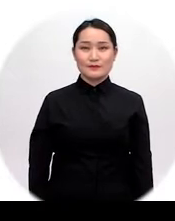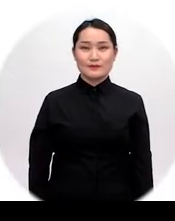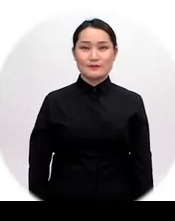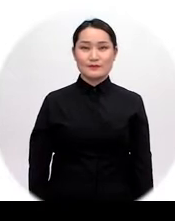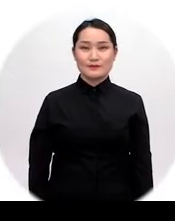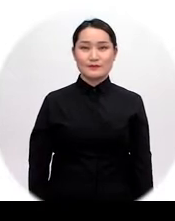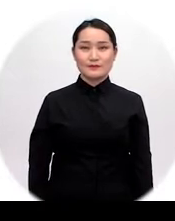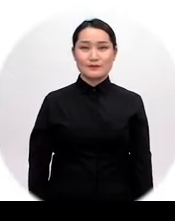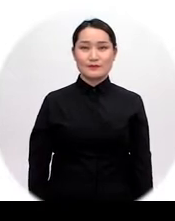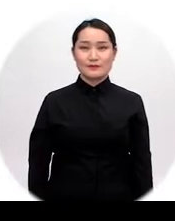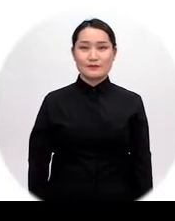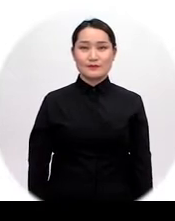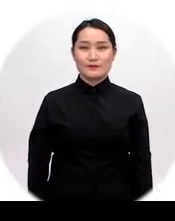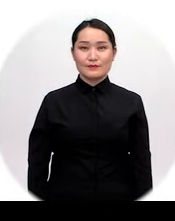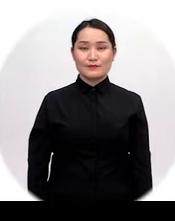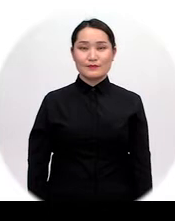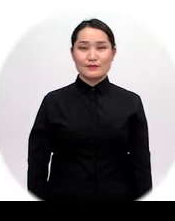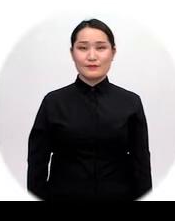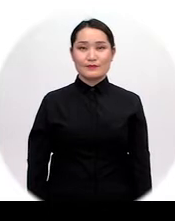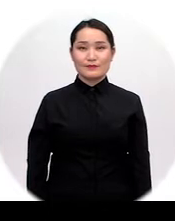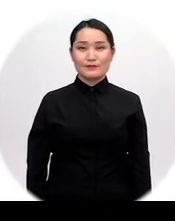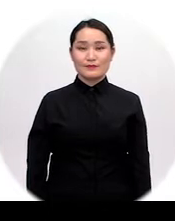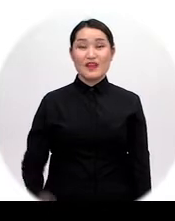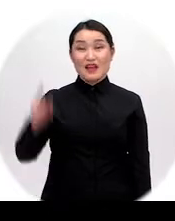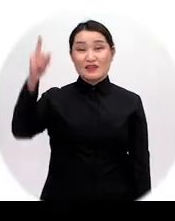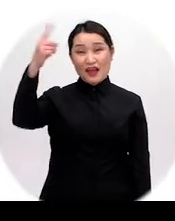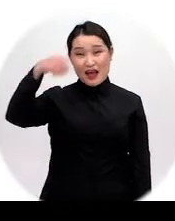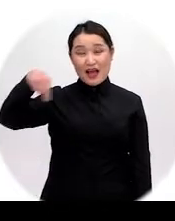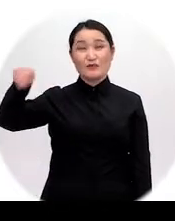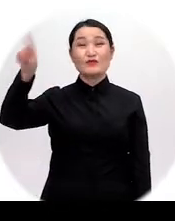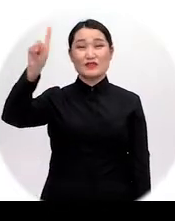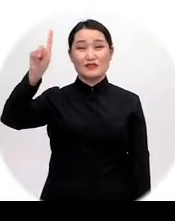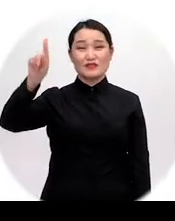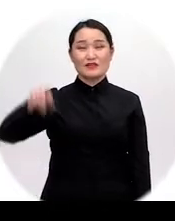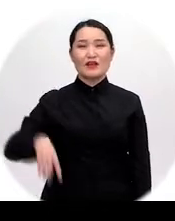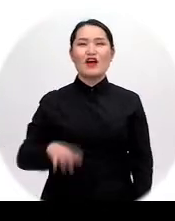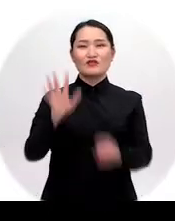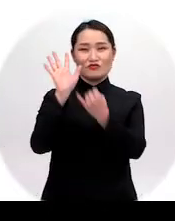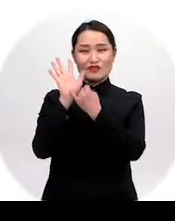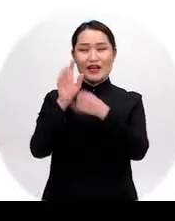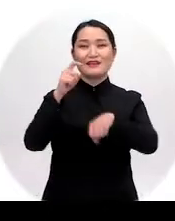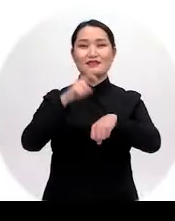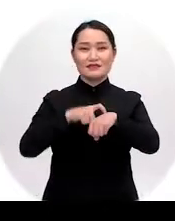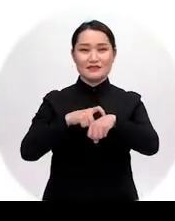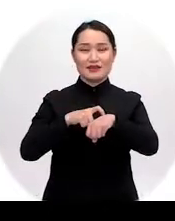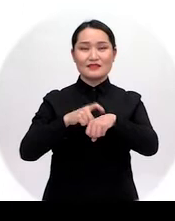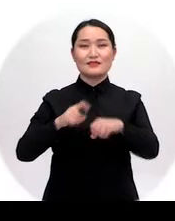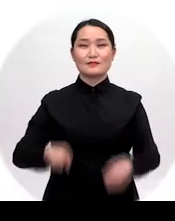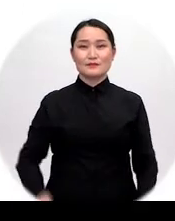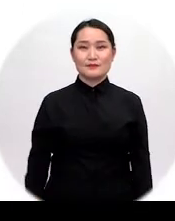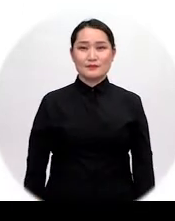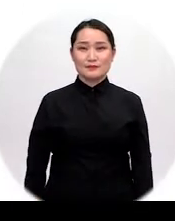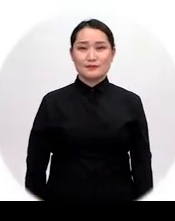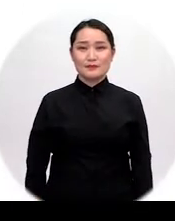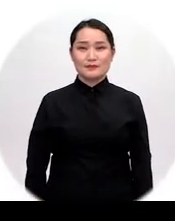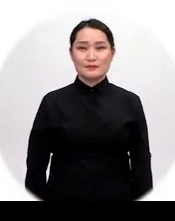5 цагаас урт зүү маань дахиад нэг бүтэн эргээд хэдэн цагийг заав? 6 цагийг заалаа.